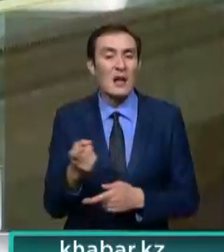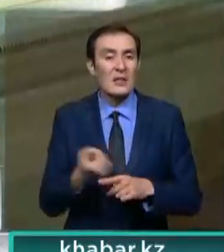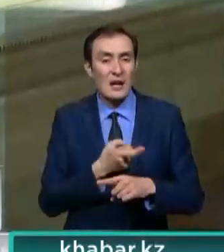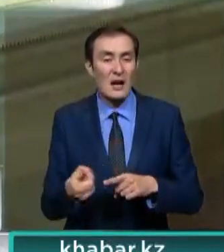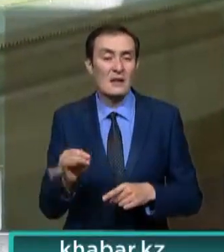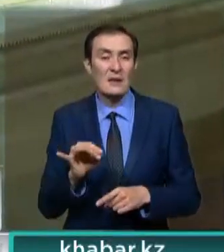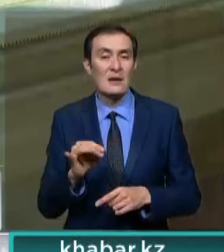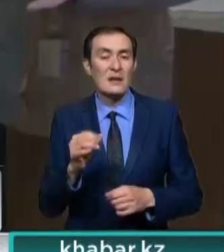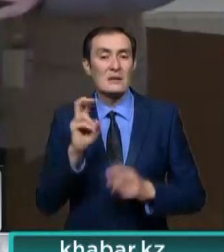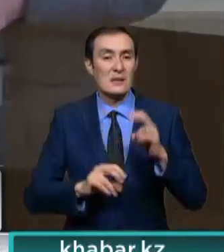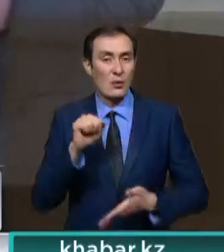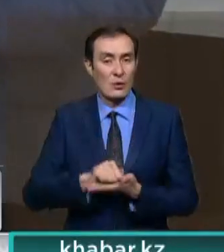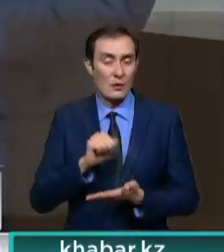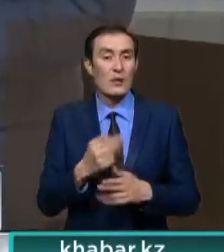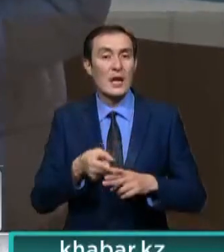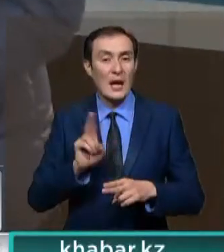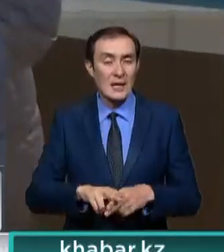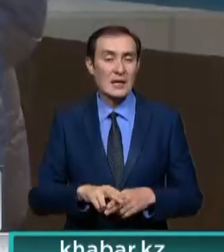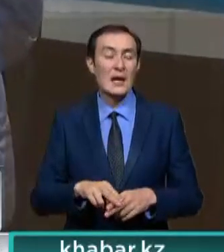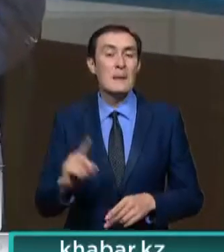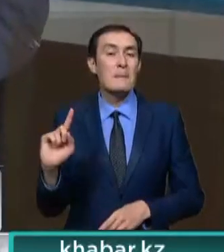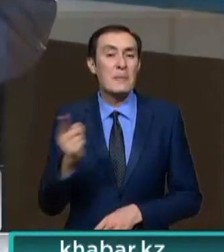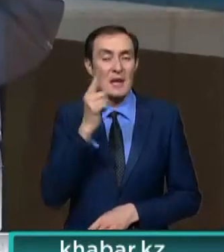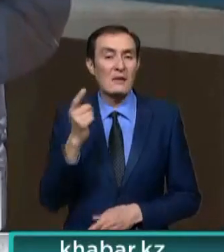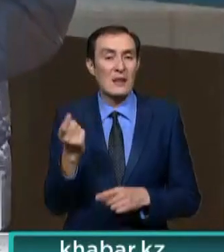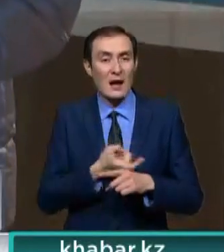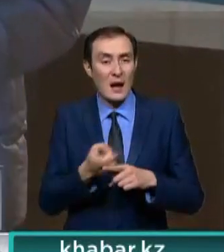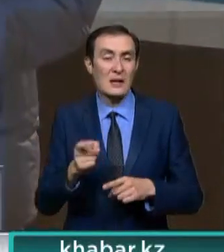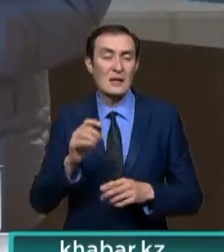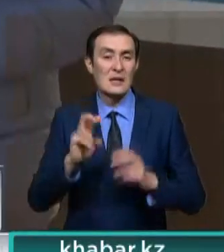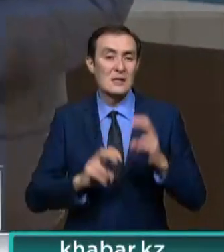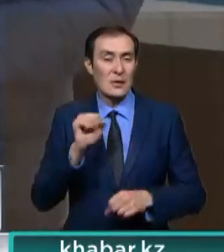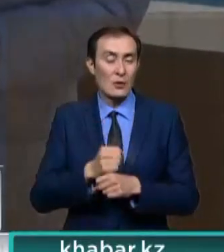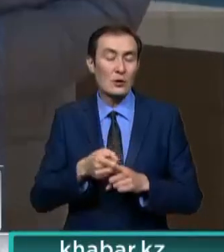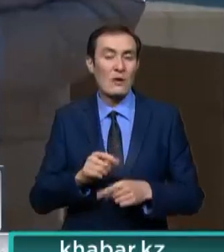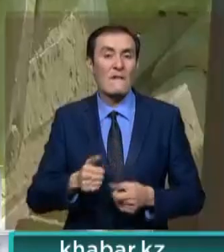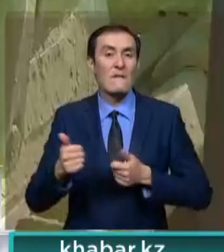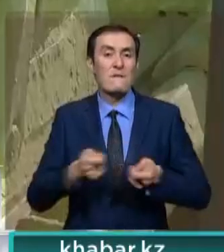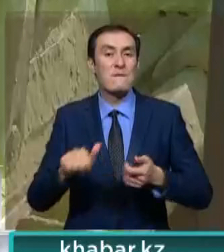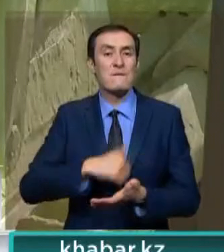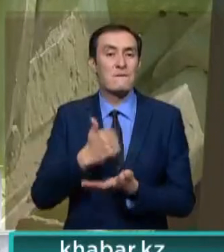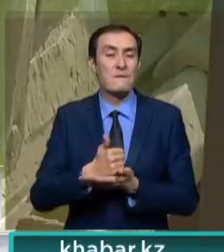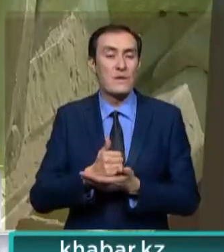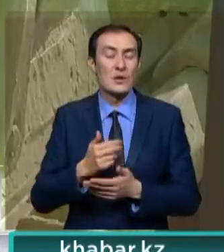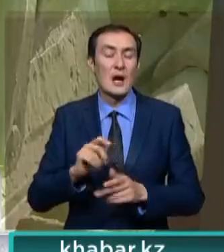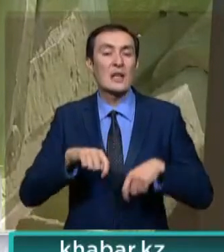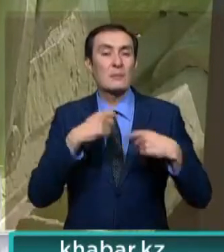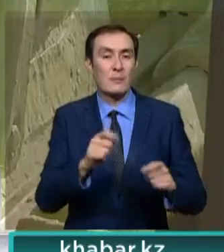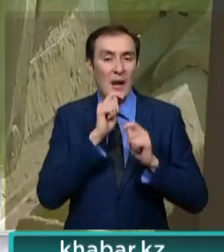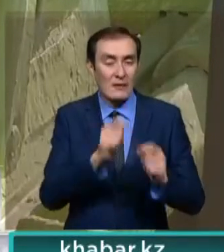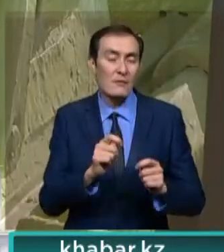и фрезерные станки. Вот он, тот самый первый токарный станок, который вождь мирового пролетариата выслал аральским